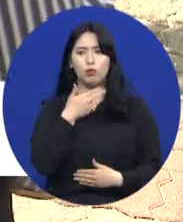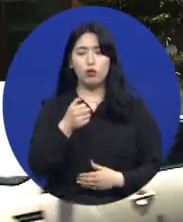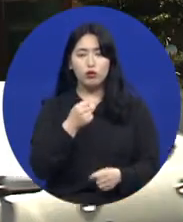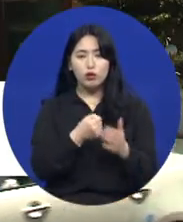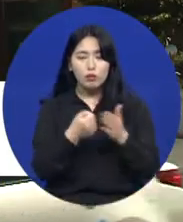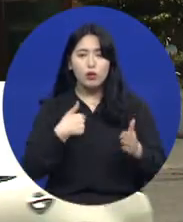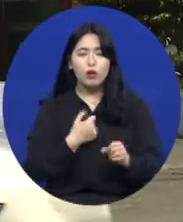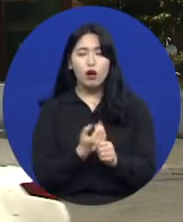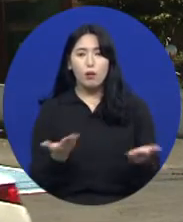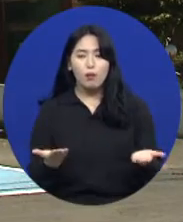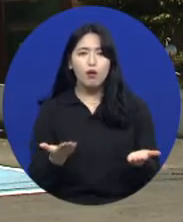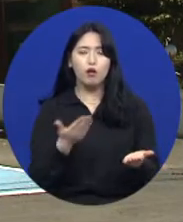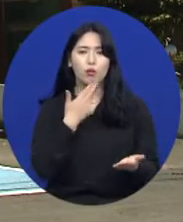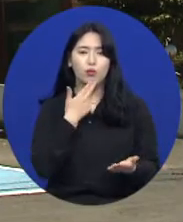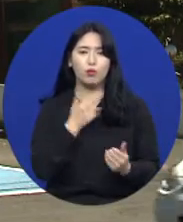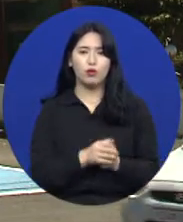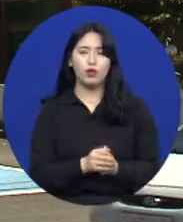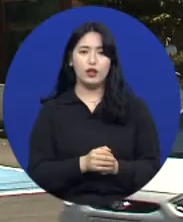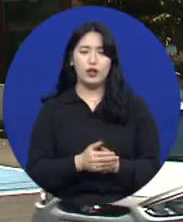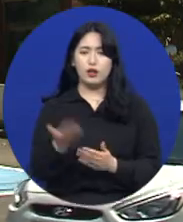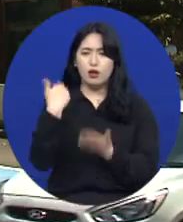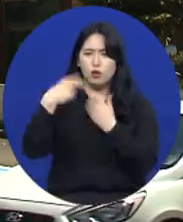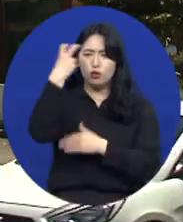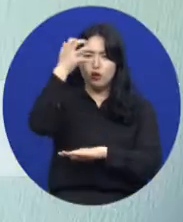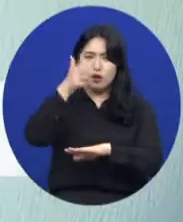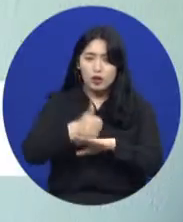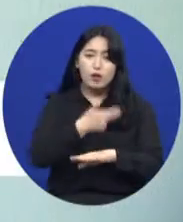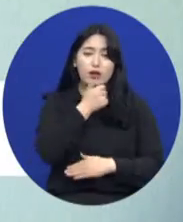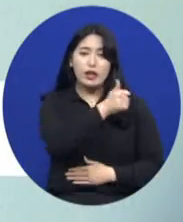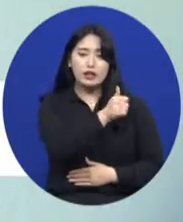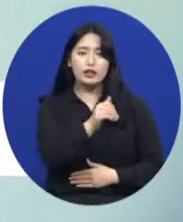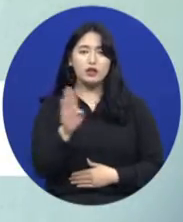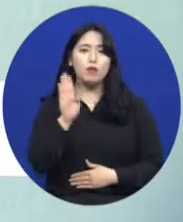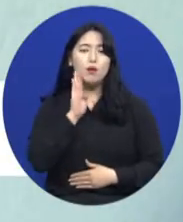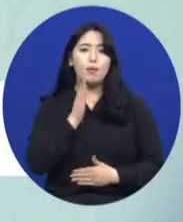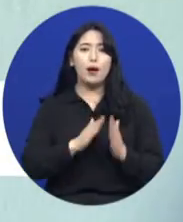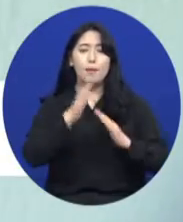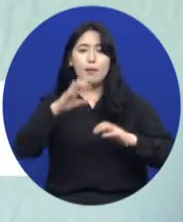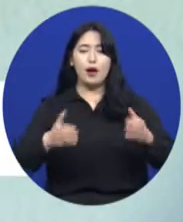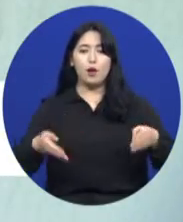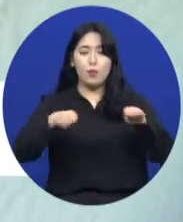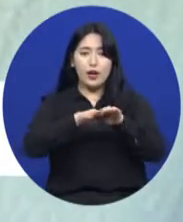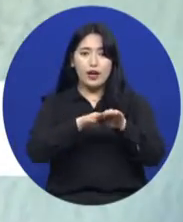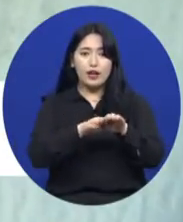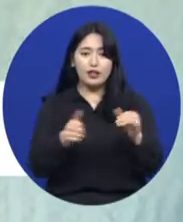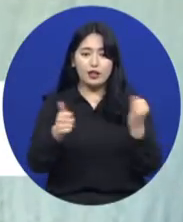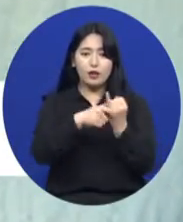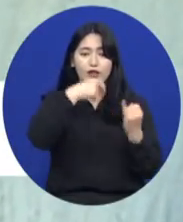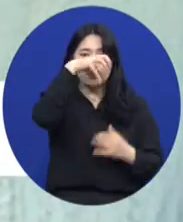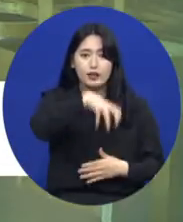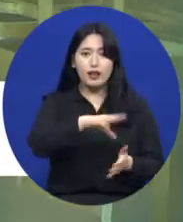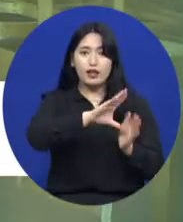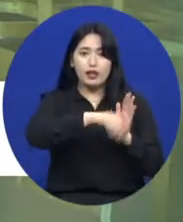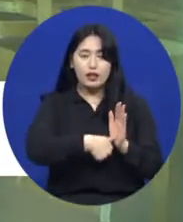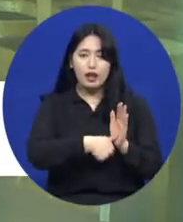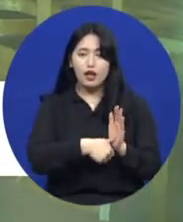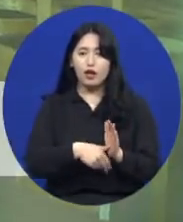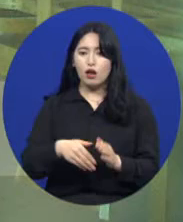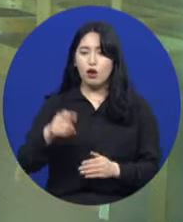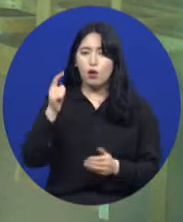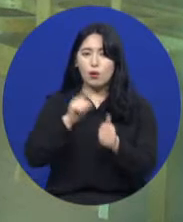있는 게 역학조사 결과 A씨는 지난 16일 법한 마을회관에서 열린 피로연에서 확진자 B씨와 접촉한